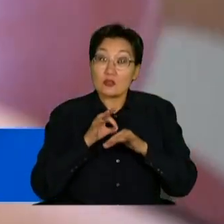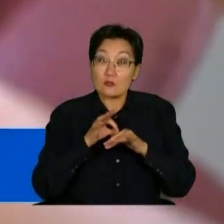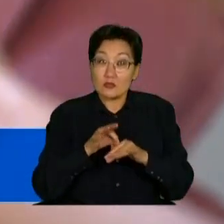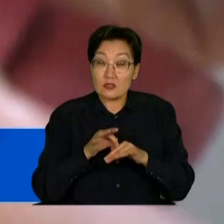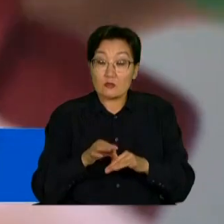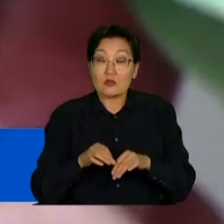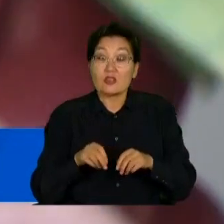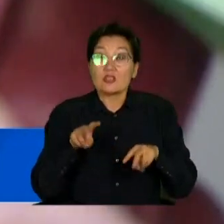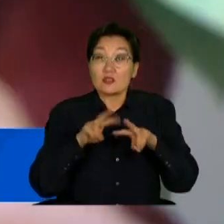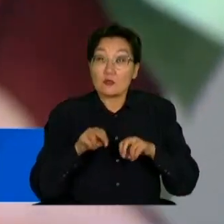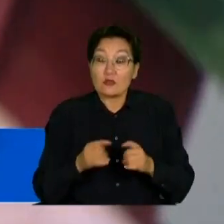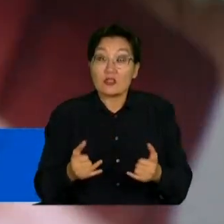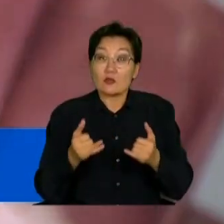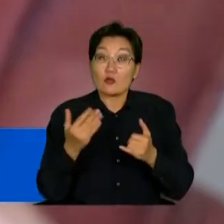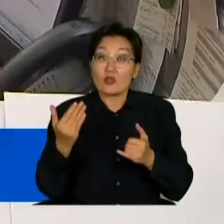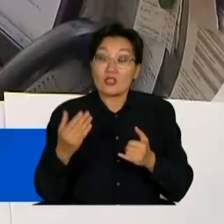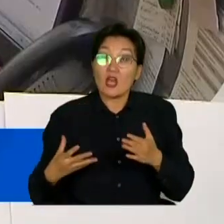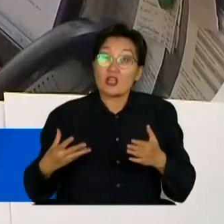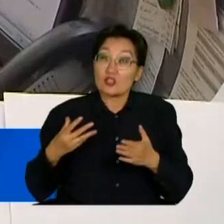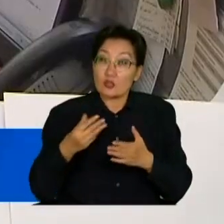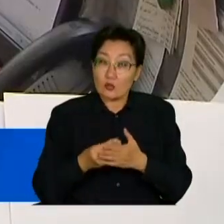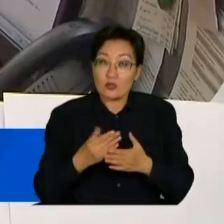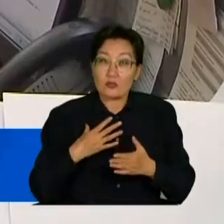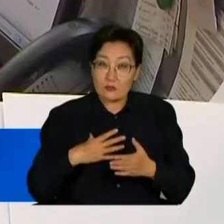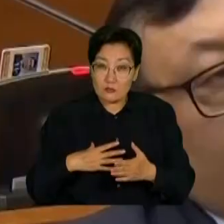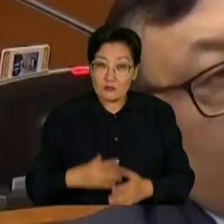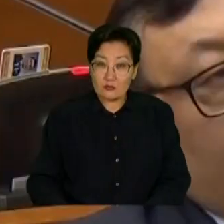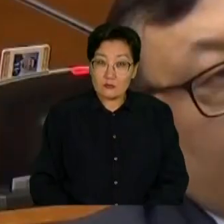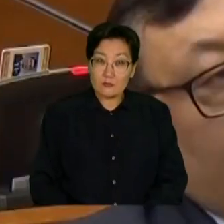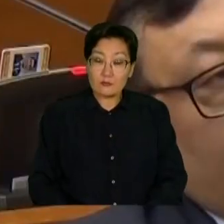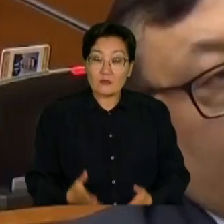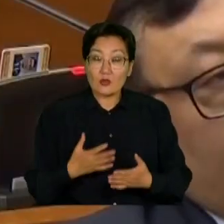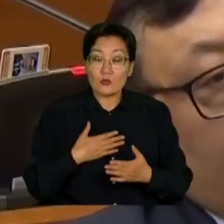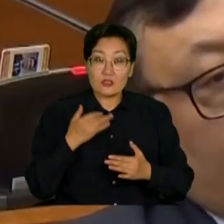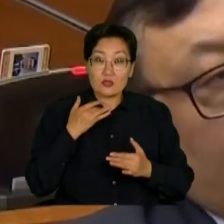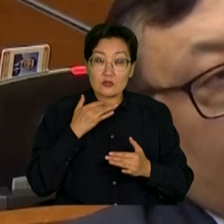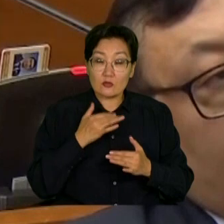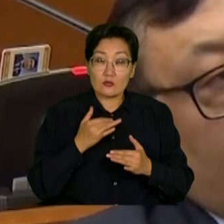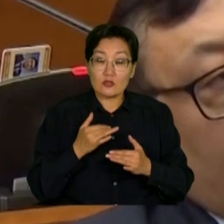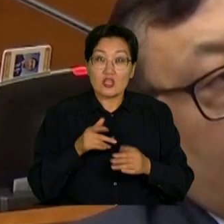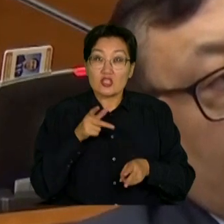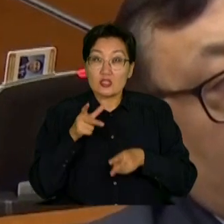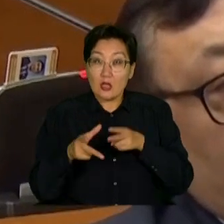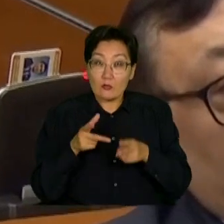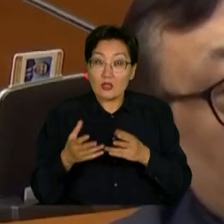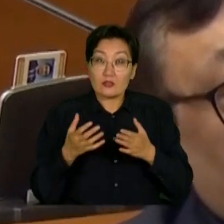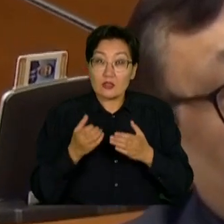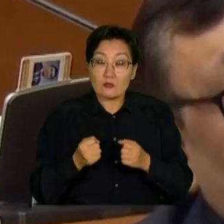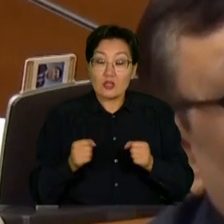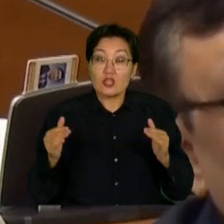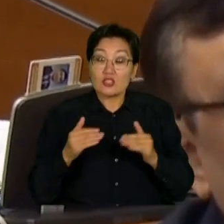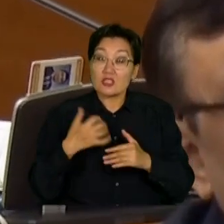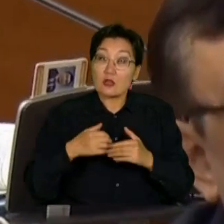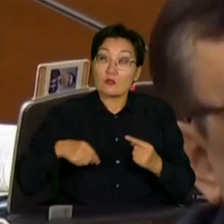амалсыздан тексеріп келген мейманның қалтасын толтыруға асығады екен. Бізге көп өтініштер түсет. Мына шағын және